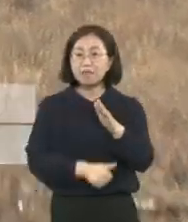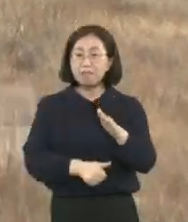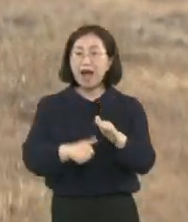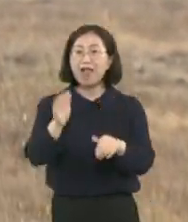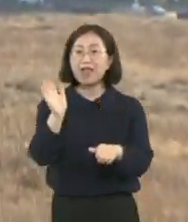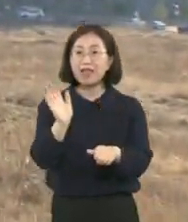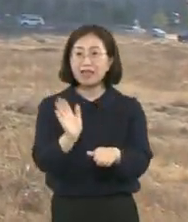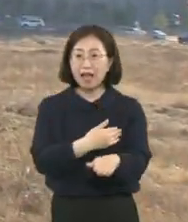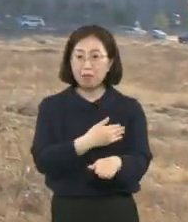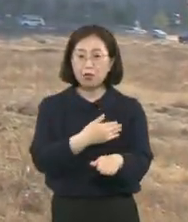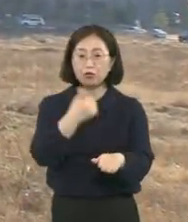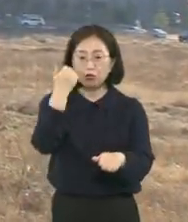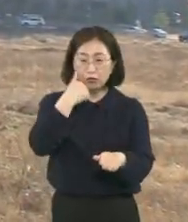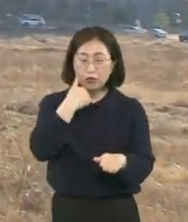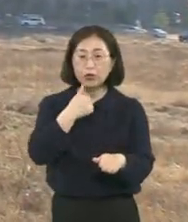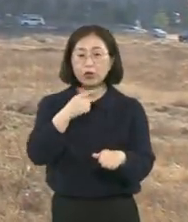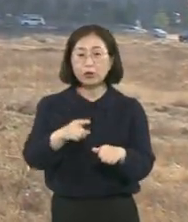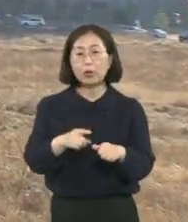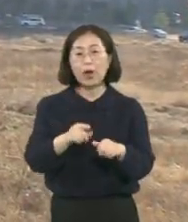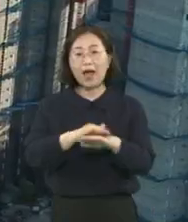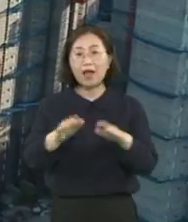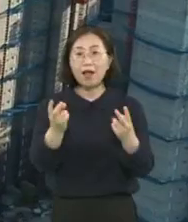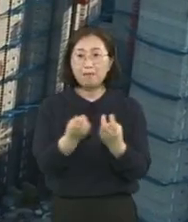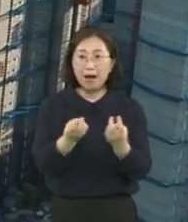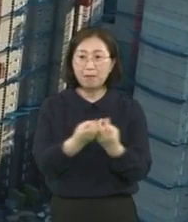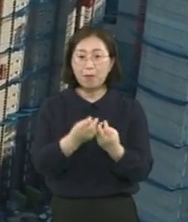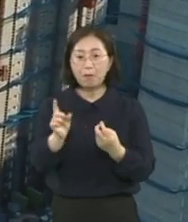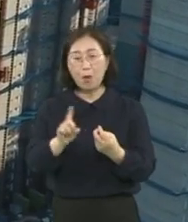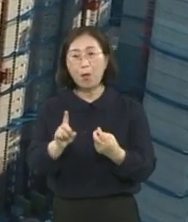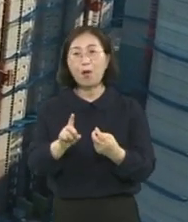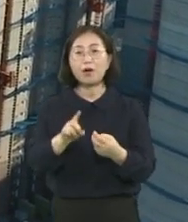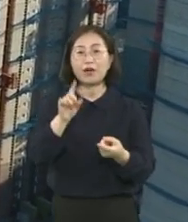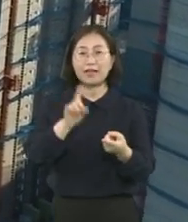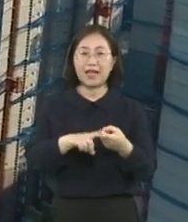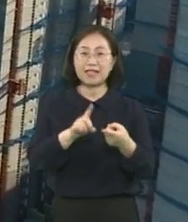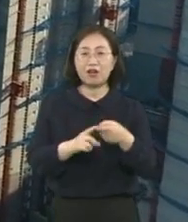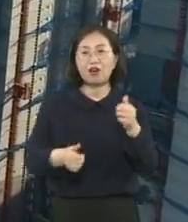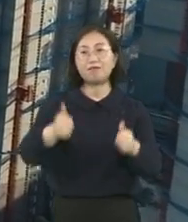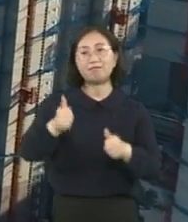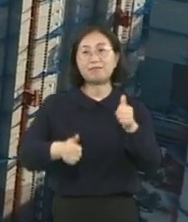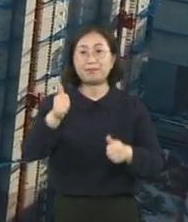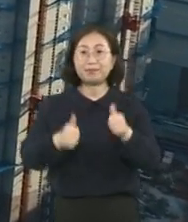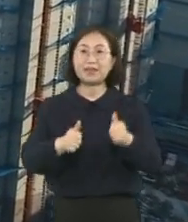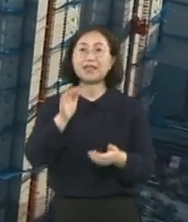후보들 간의 치열한 공방이 예상됩니다. TJB 노동현입니다.